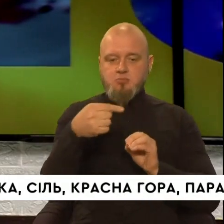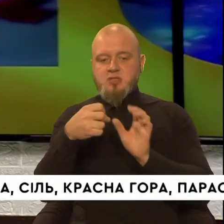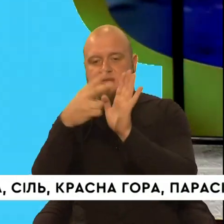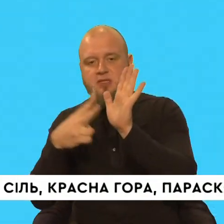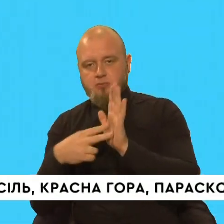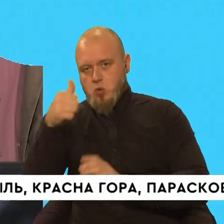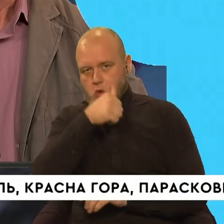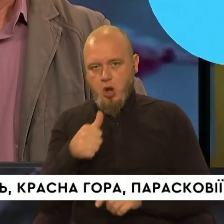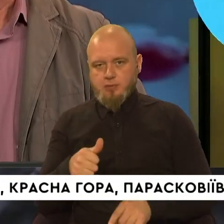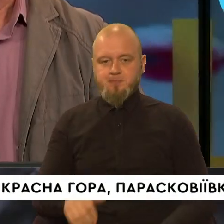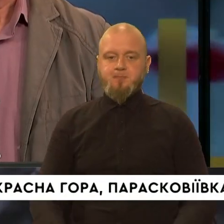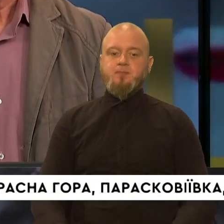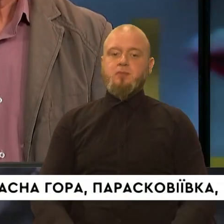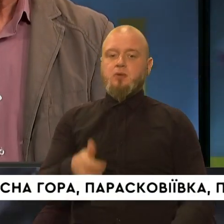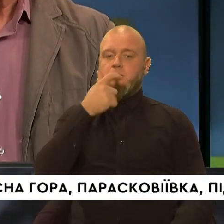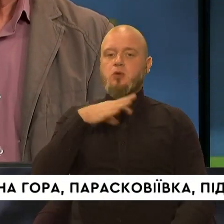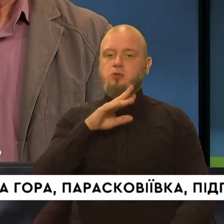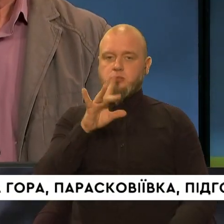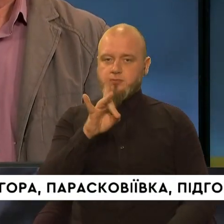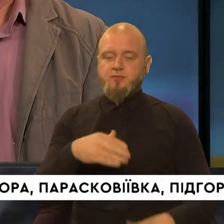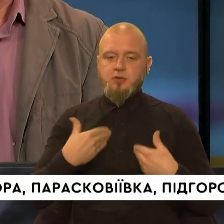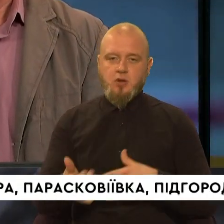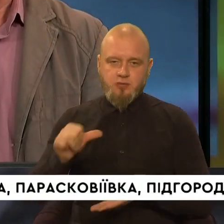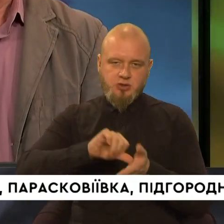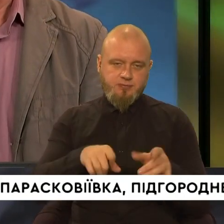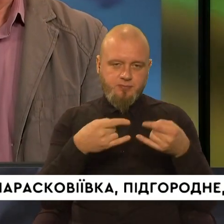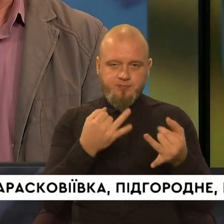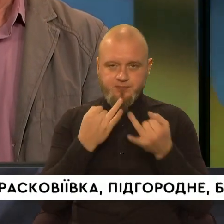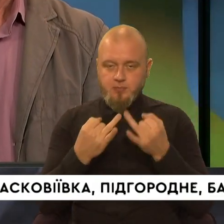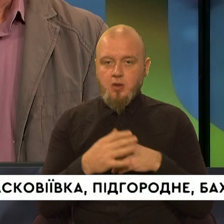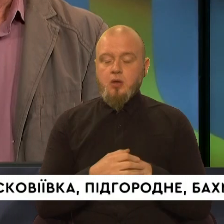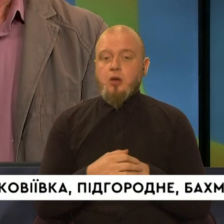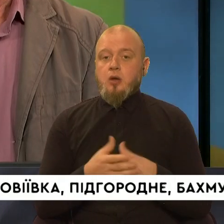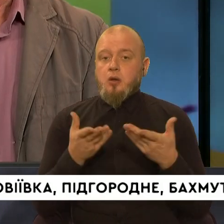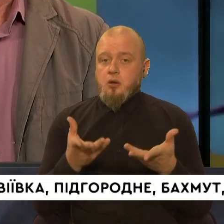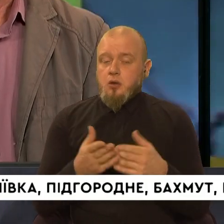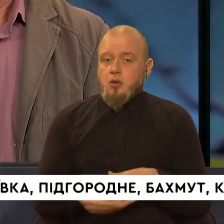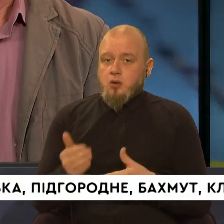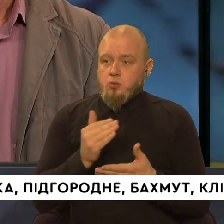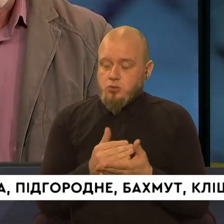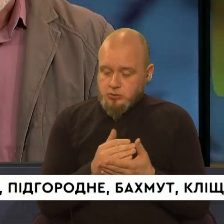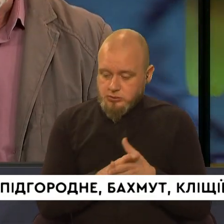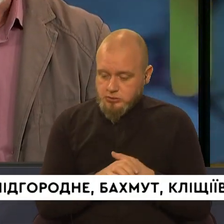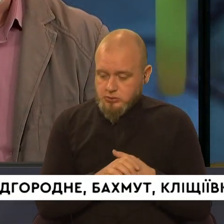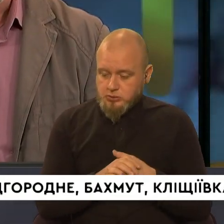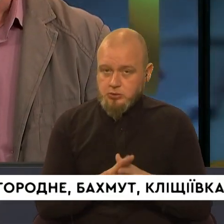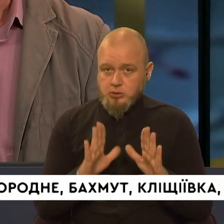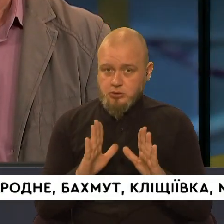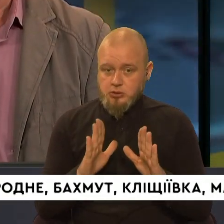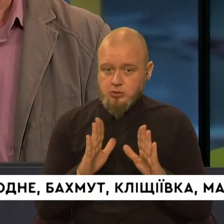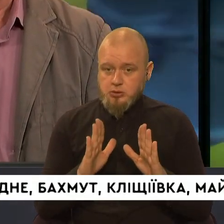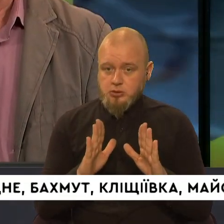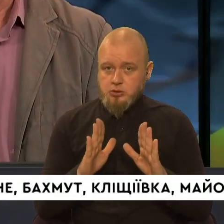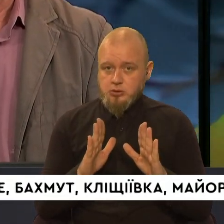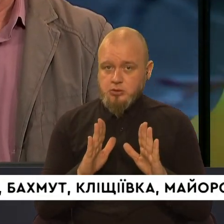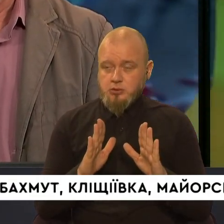2010-17 роках. Пане Олександре, вітаю вас наживо в ефірі марафону. Отож, лише ледачі не